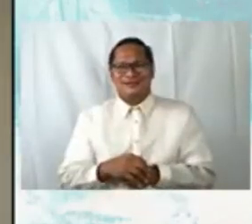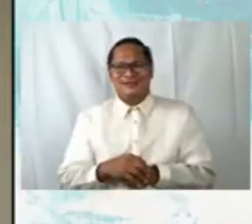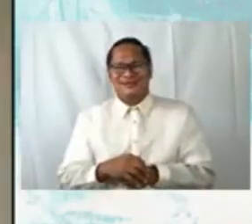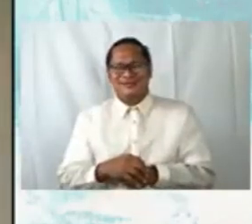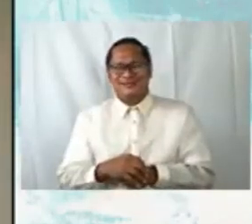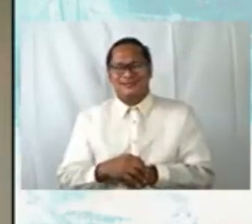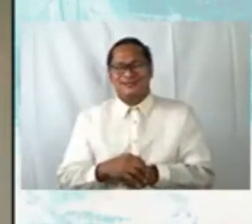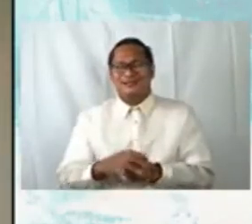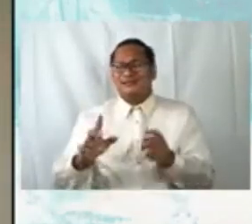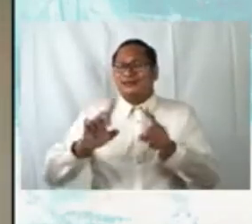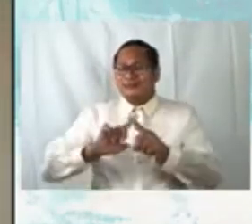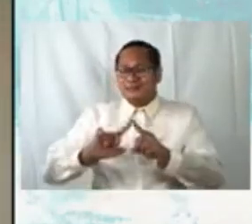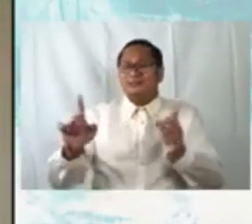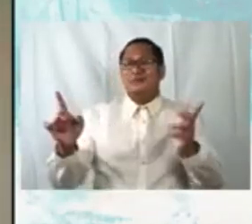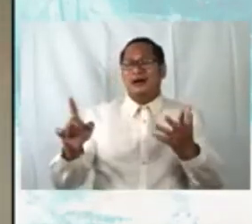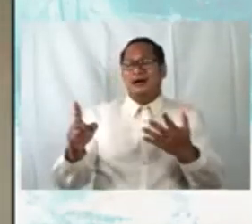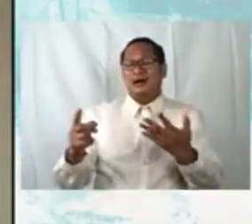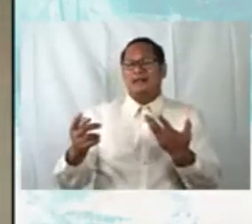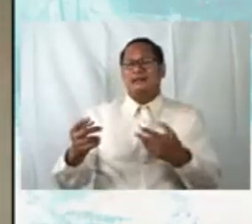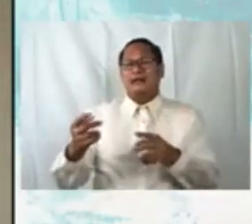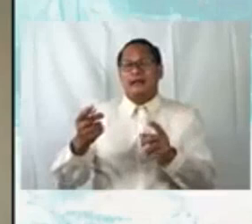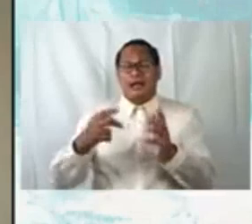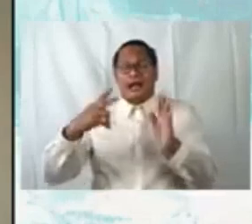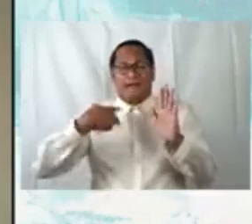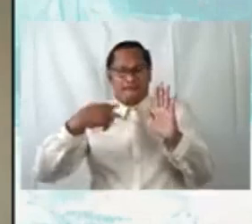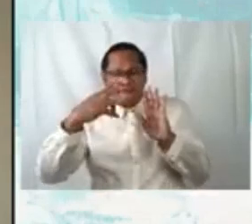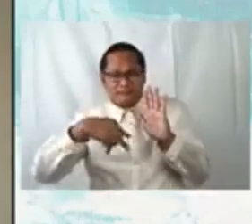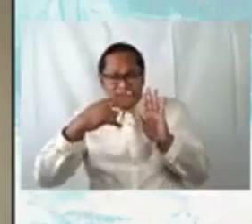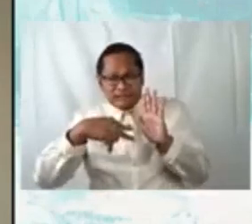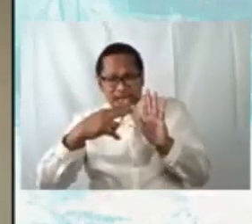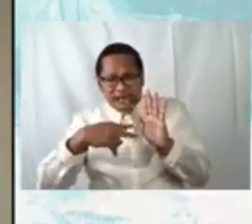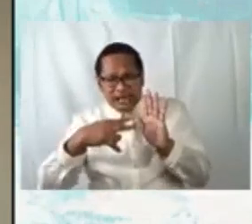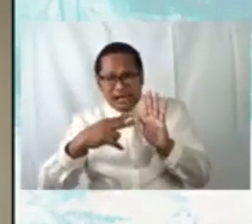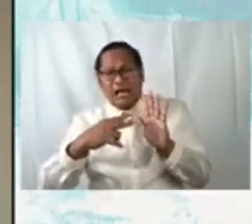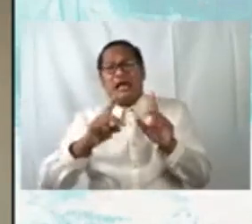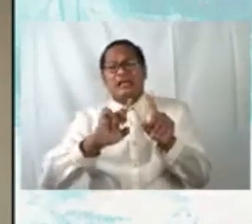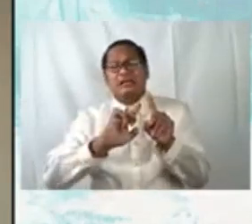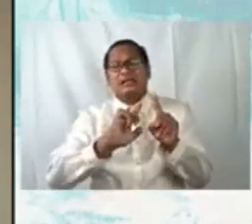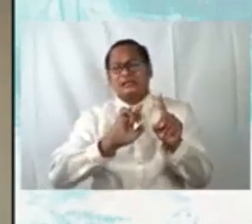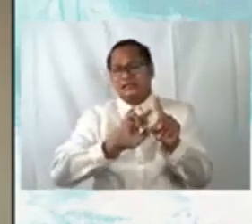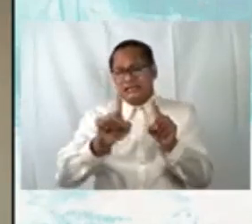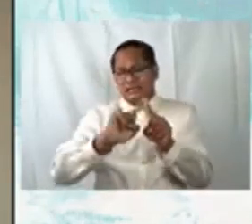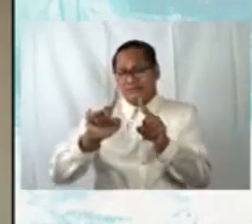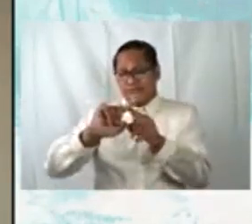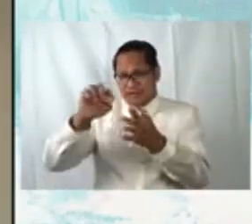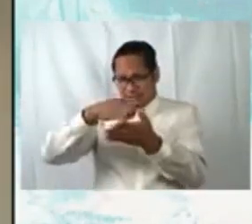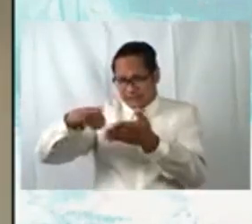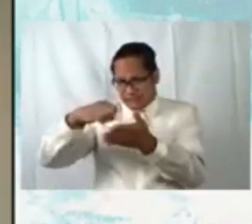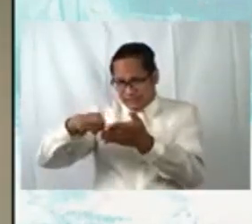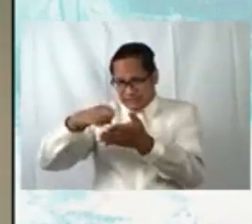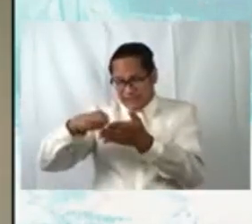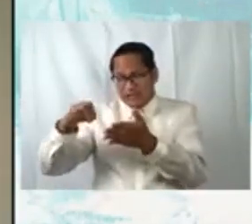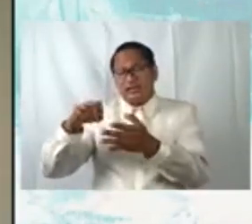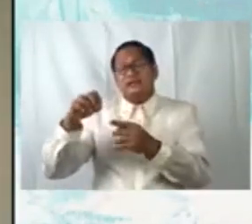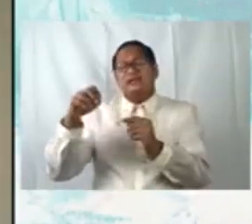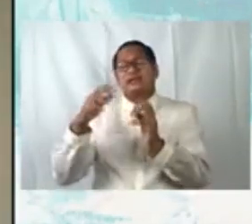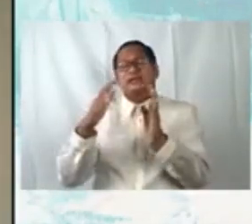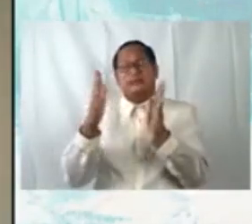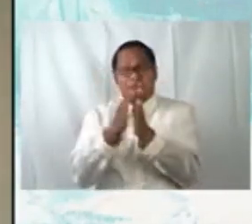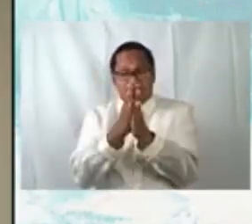Pero nagbasa ang mga katipon ng mga essays na nasa Diyaryong Tagalog ni Marcelo Del